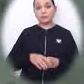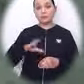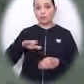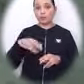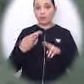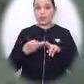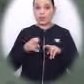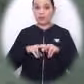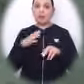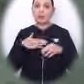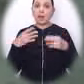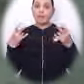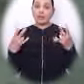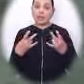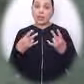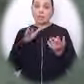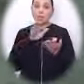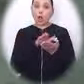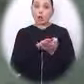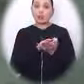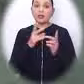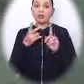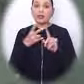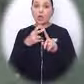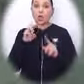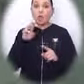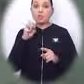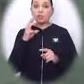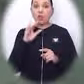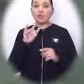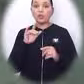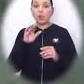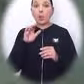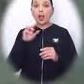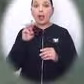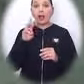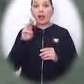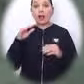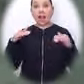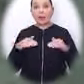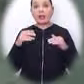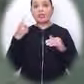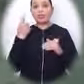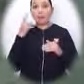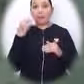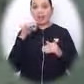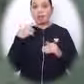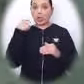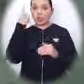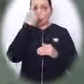После этого нам необходимо сложить вторую мешковину кармана с первой мешковиной лицом к